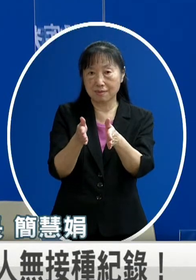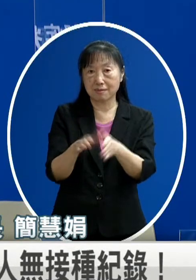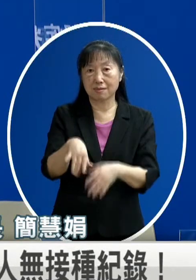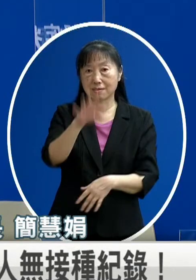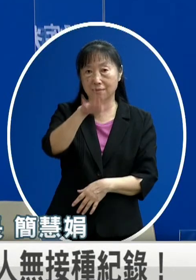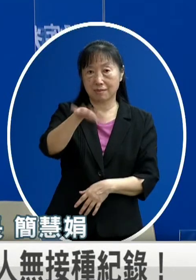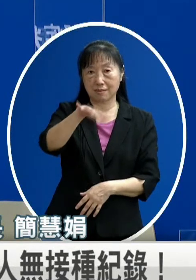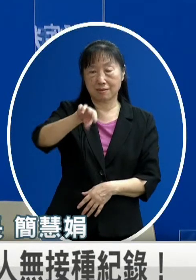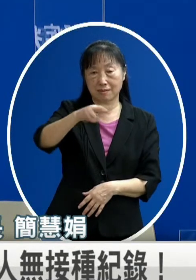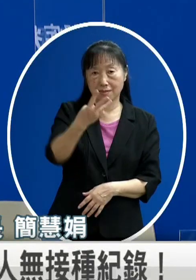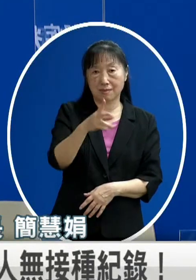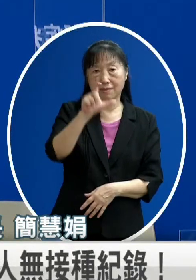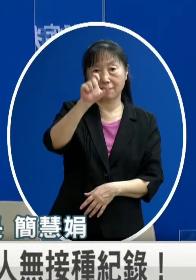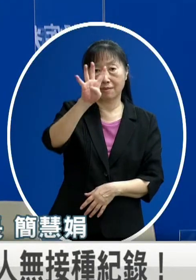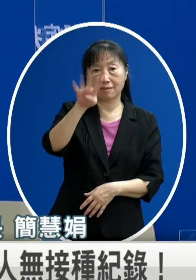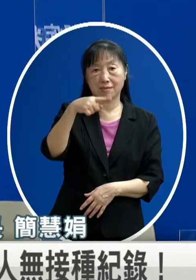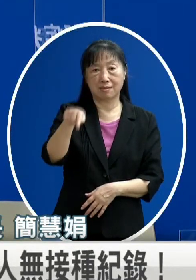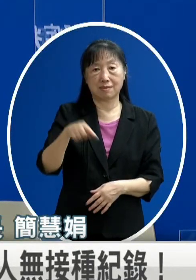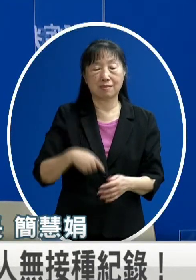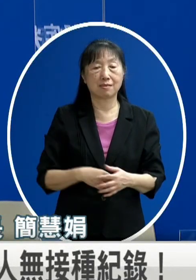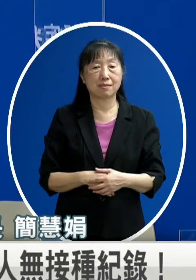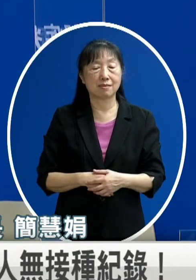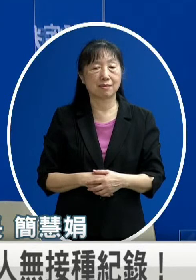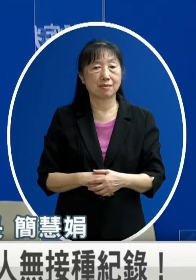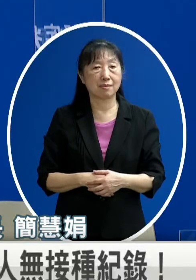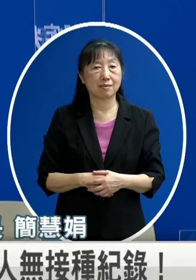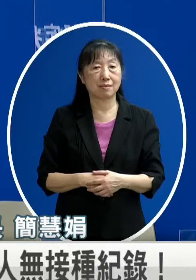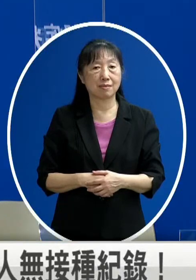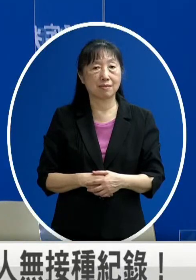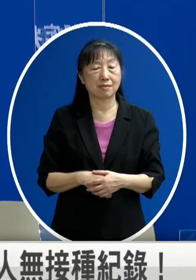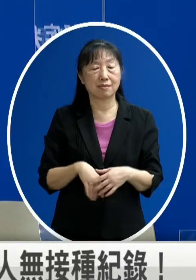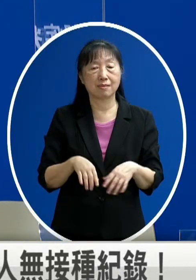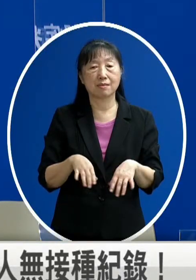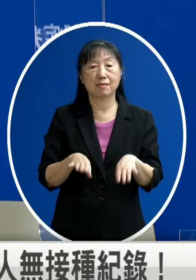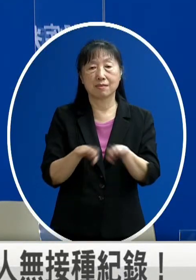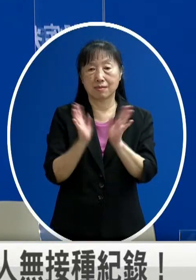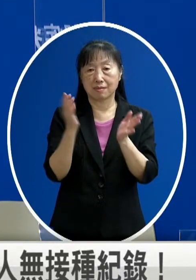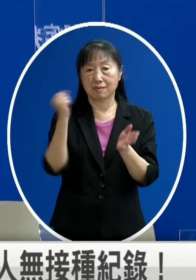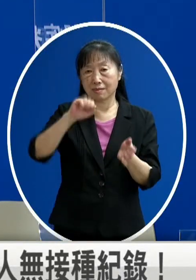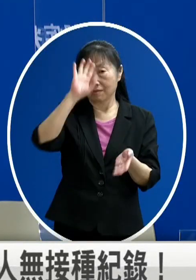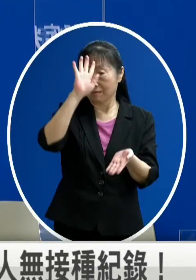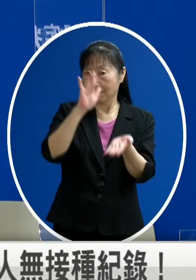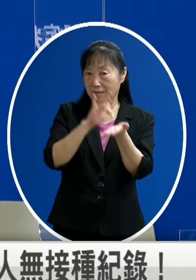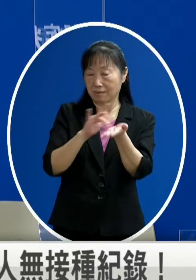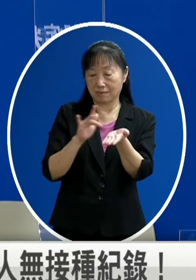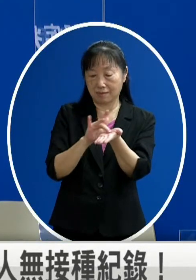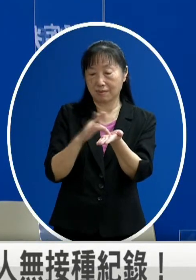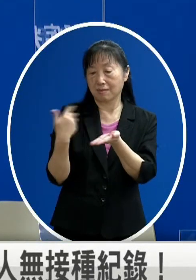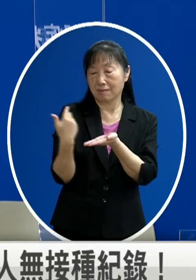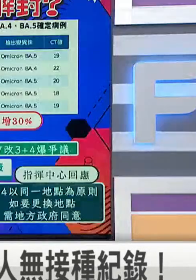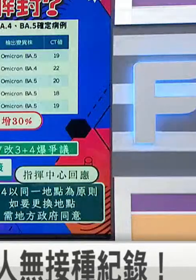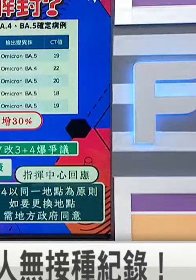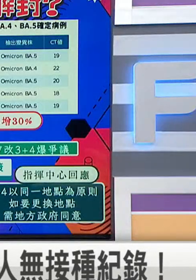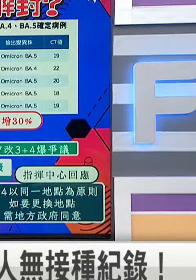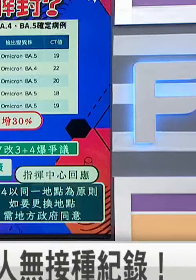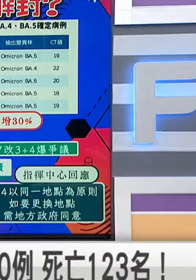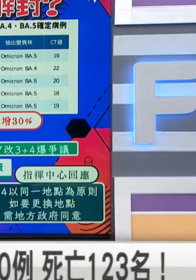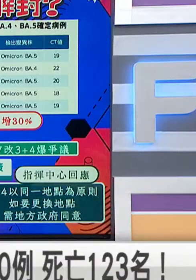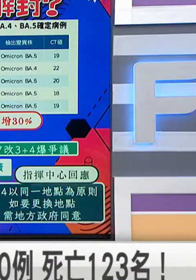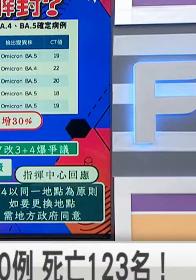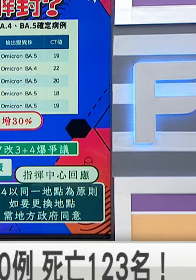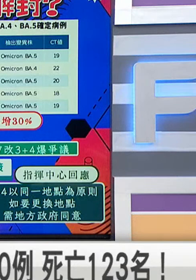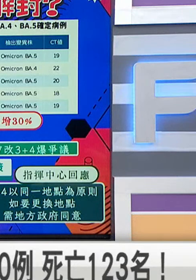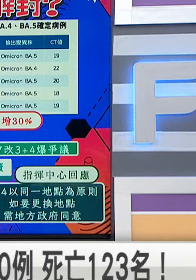有5364人，那其中已经开立抗病毒药物的一些情况哈是